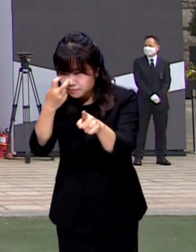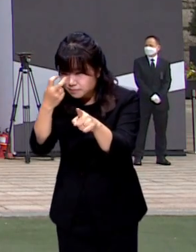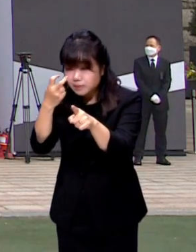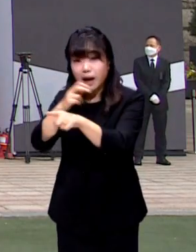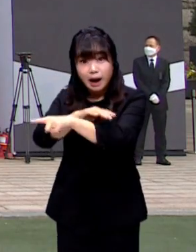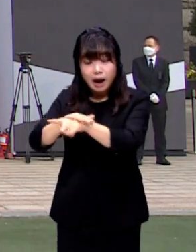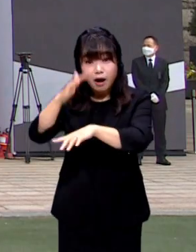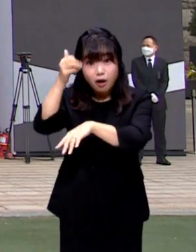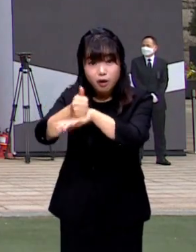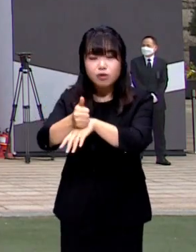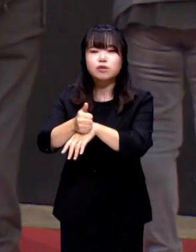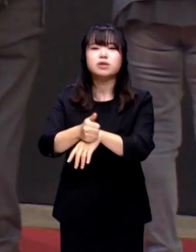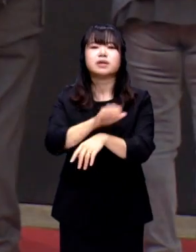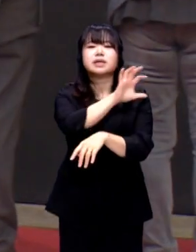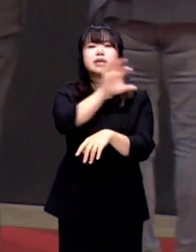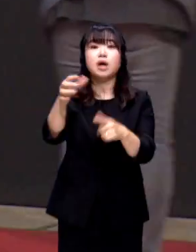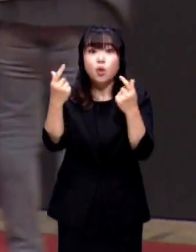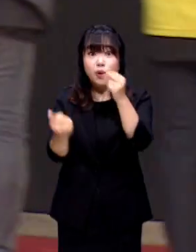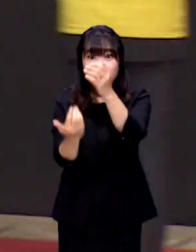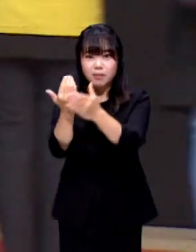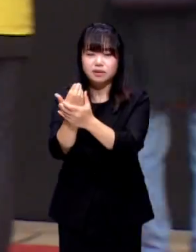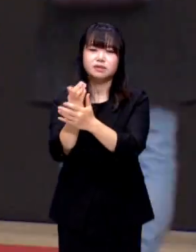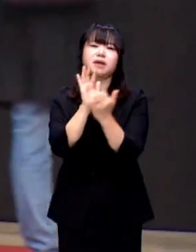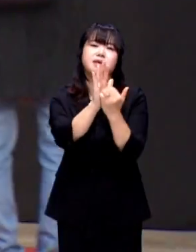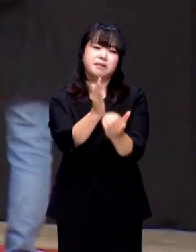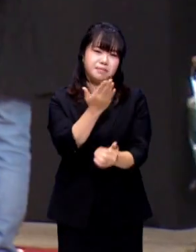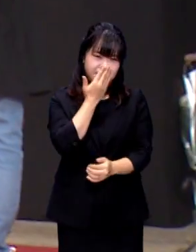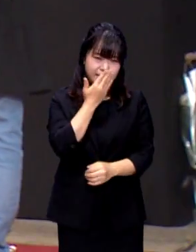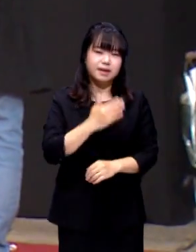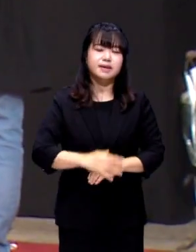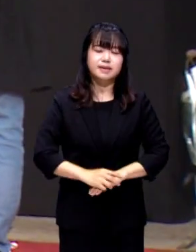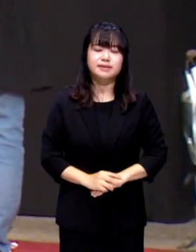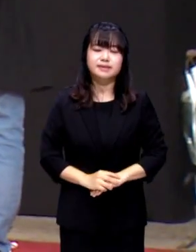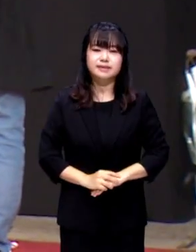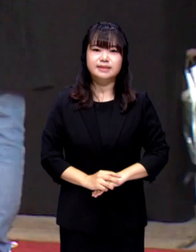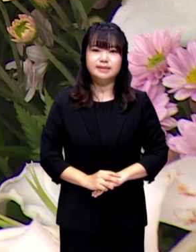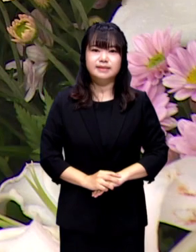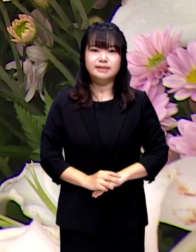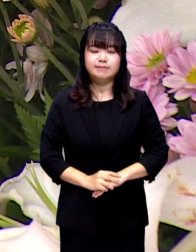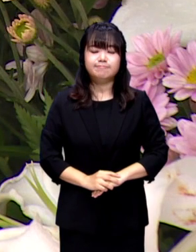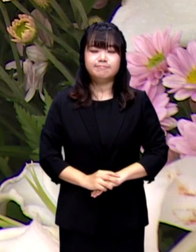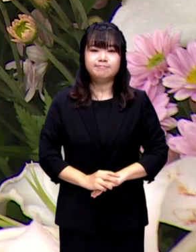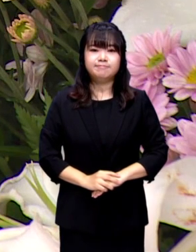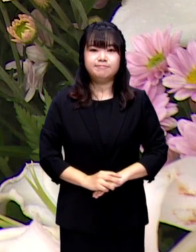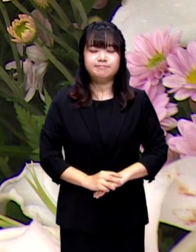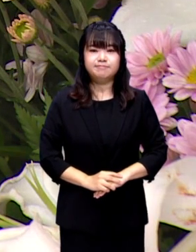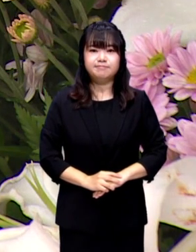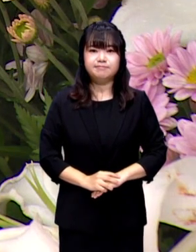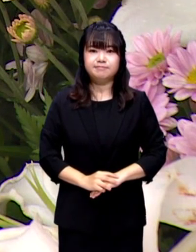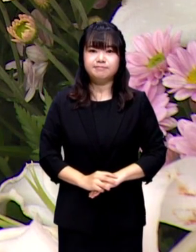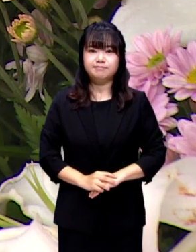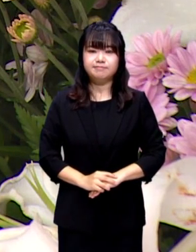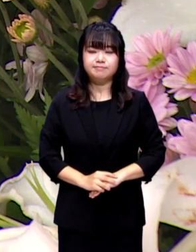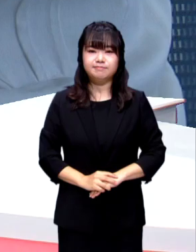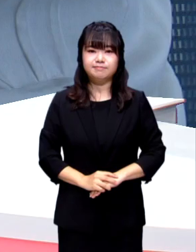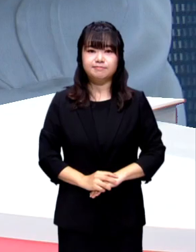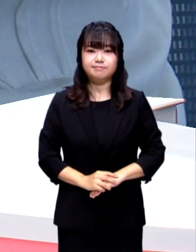제거해야 같은 비극을 되풀이하지 않을 수 있습니다. BTV 뉴스 김대우입니다.